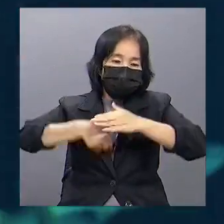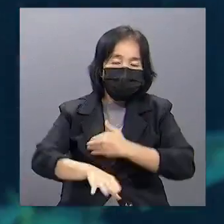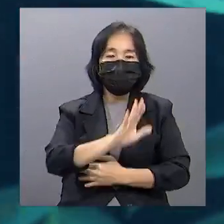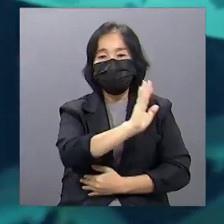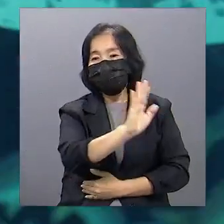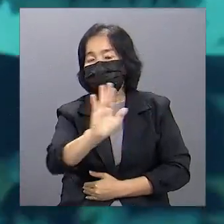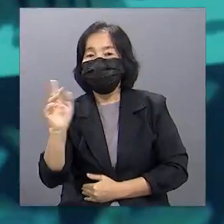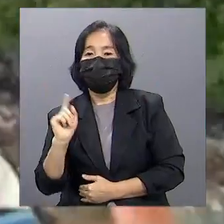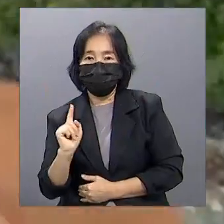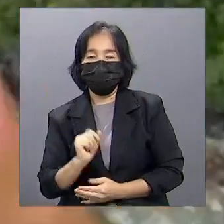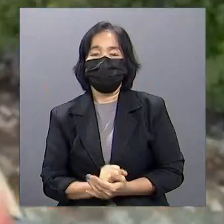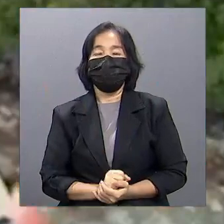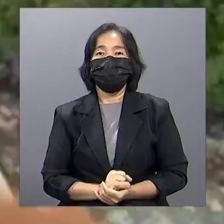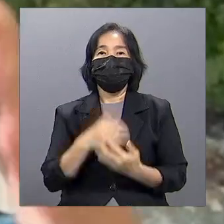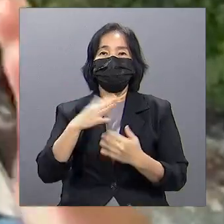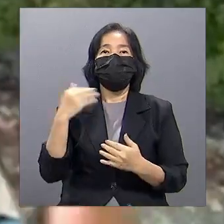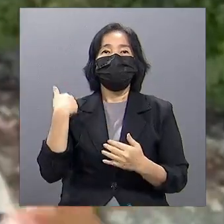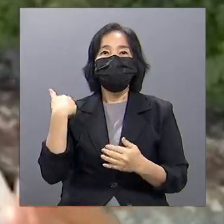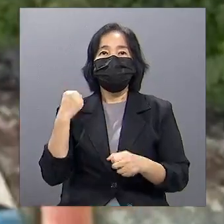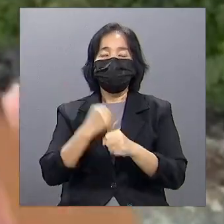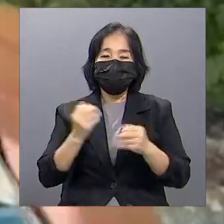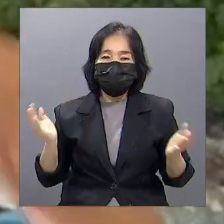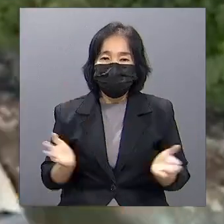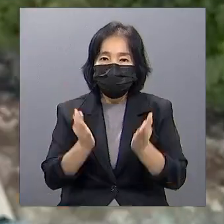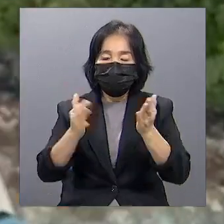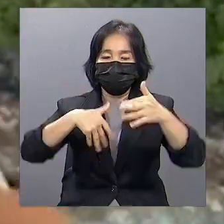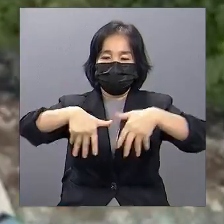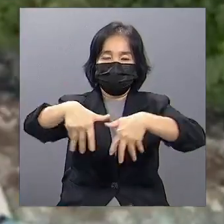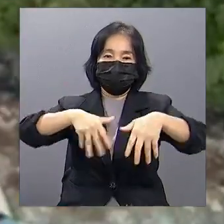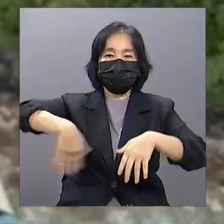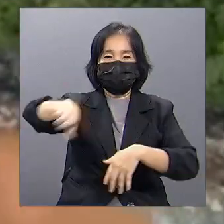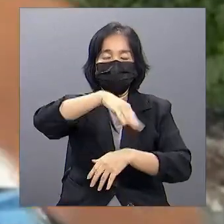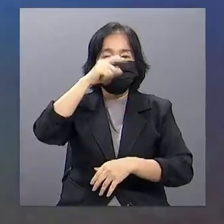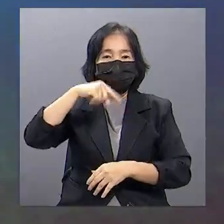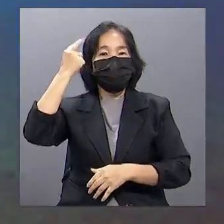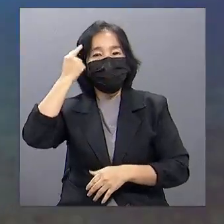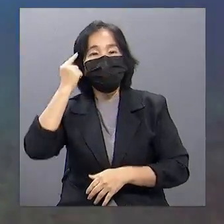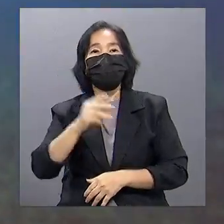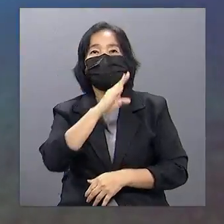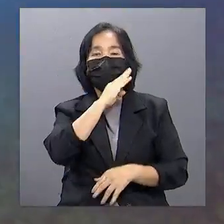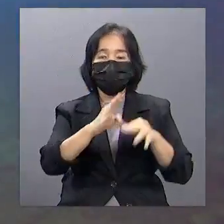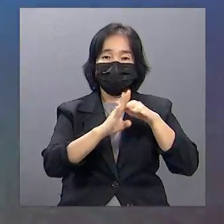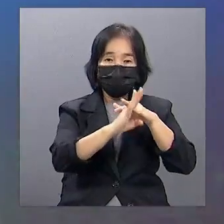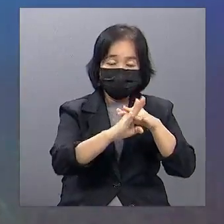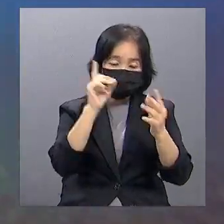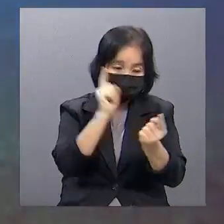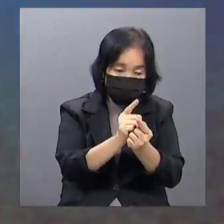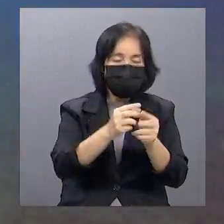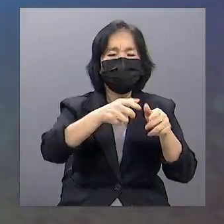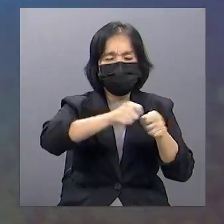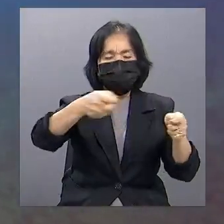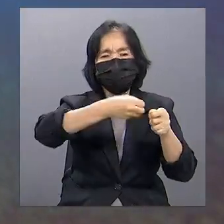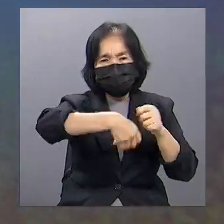อกจากนี้เราก็จะพยายามรณรงค์กับชาวประมงว่าถ้าเกิดจับฉลามหายากให้ปล่อยลงไปเราพยายามทำงานอย่